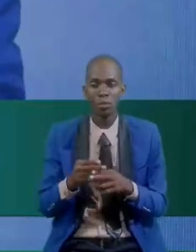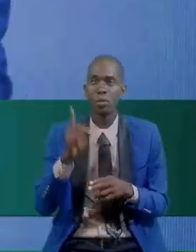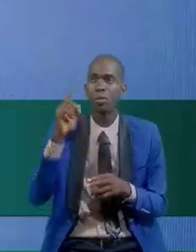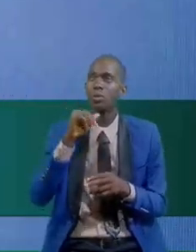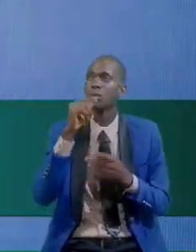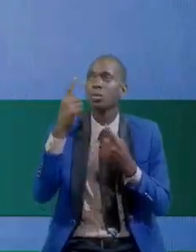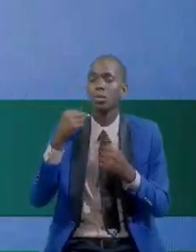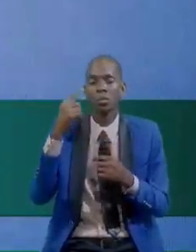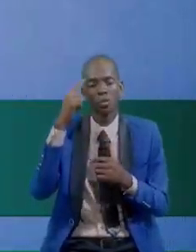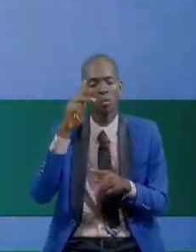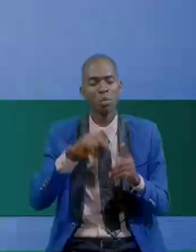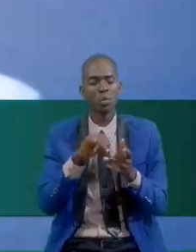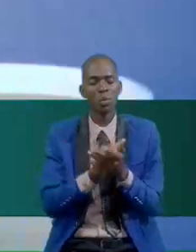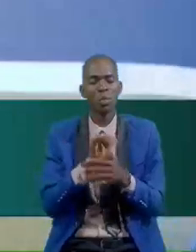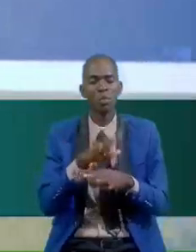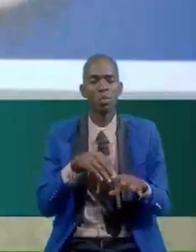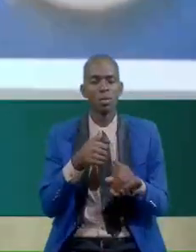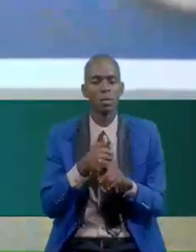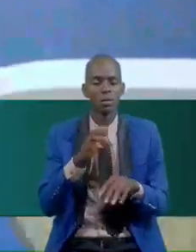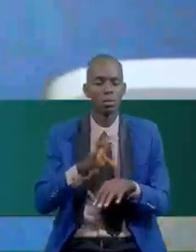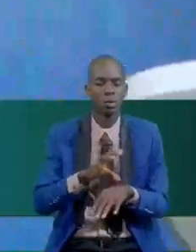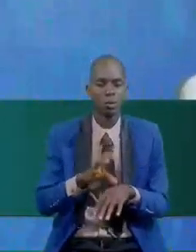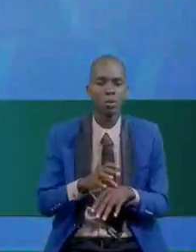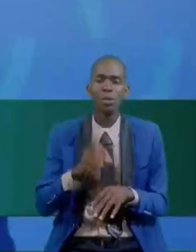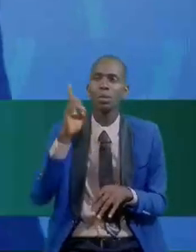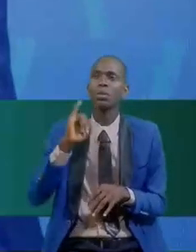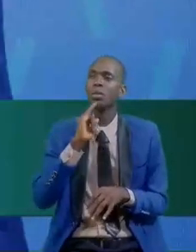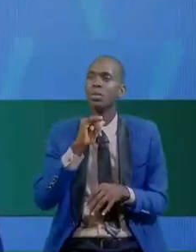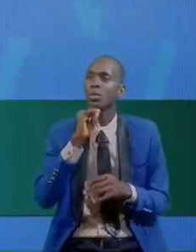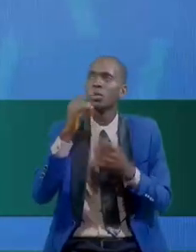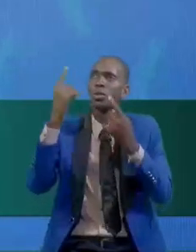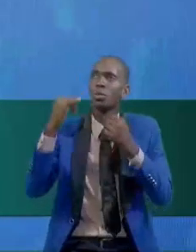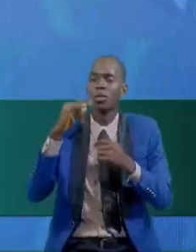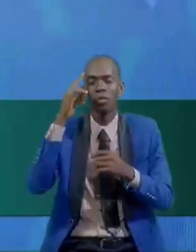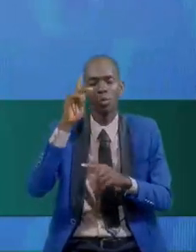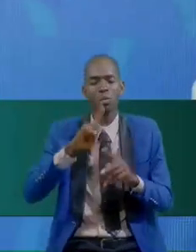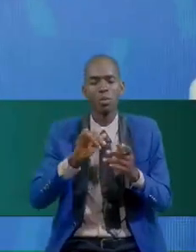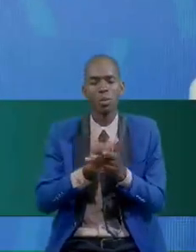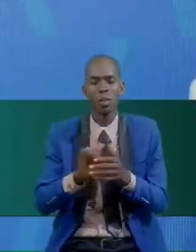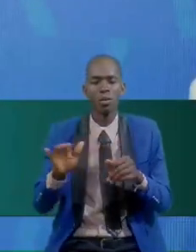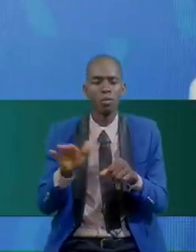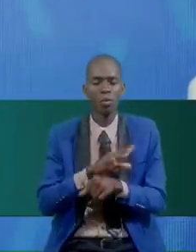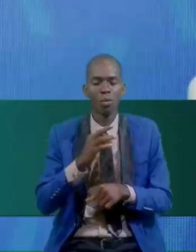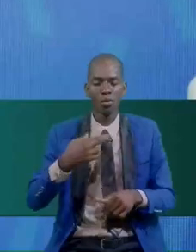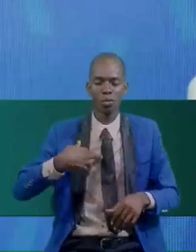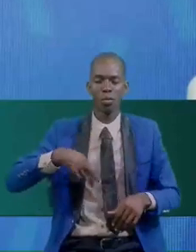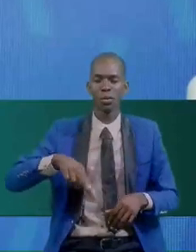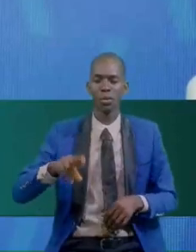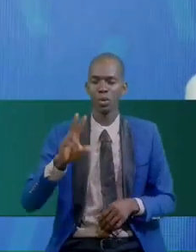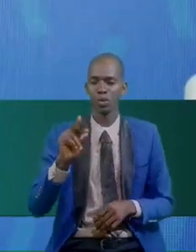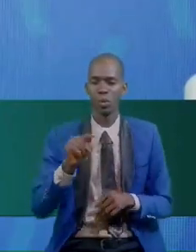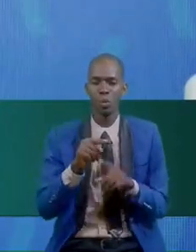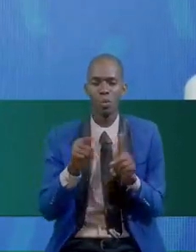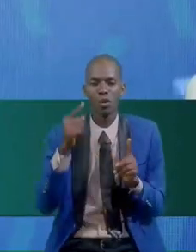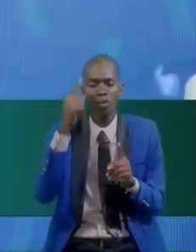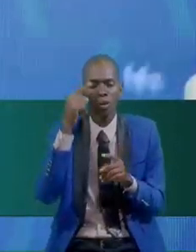pas pour ceux qui disent que je suis église. Il ne vient pas pour ceux qui disent que nous sommes religieux. Qui sont religieux, il vient pour que ceux qui soient